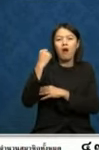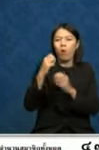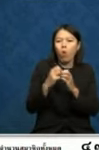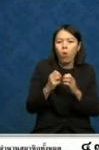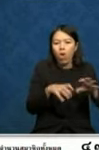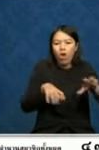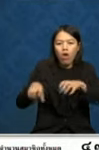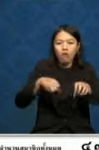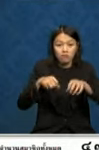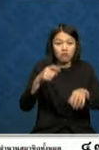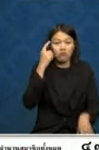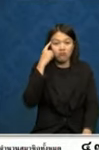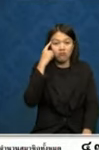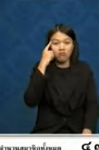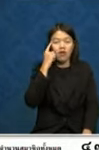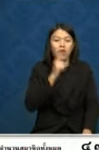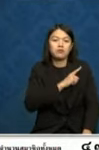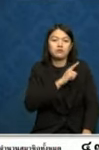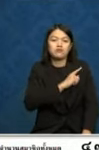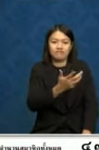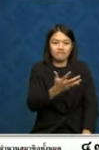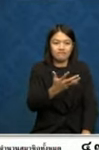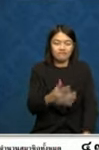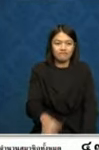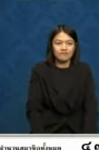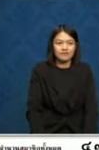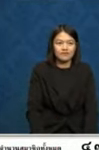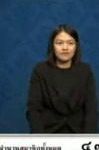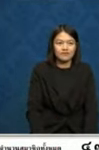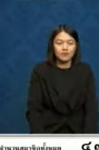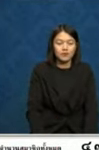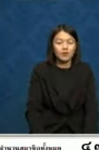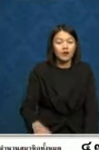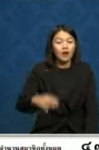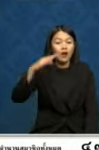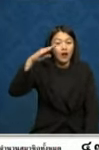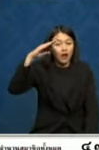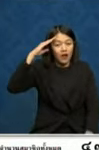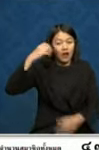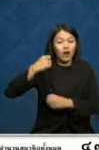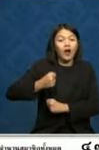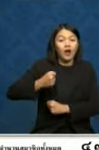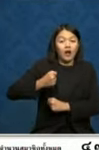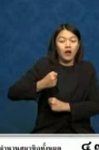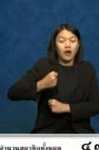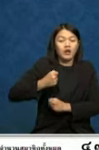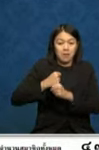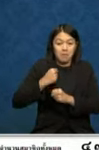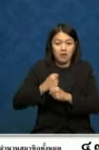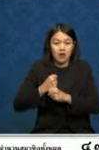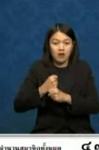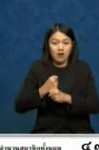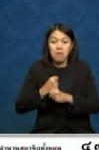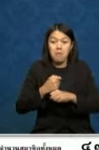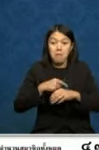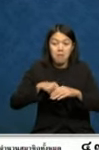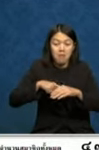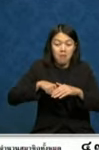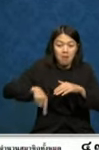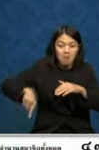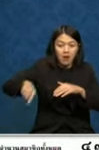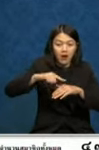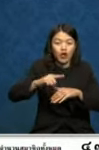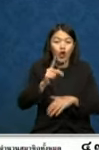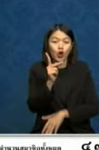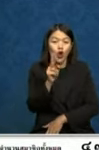องที่อยากทำแต่ไม่ต้องรับผิดชอบอะไรเลยคือถ้ากองทัพบกเนี่ยขยายอำนาจเข้าไปวุ่นวายกับภารกิจภายในผ่าน